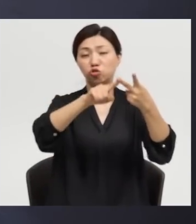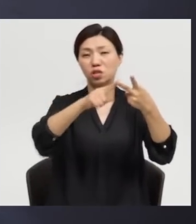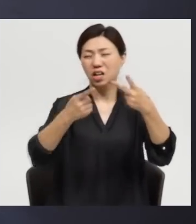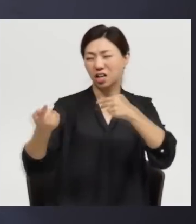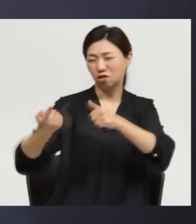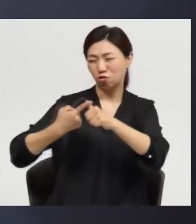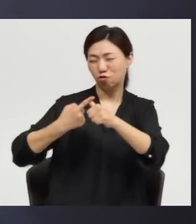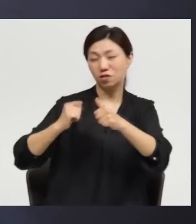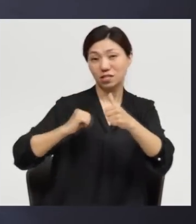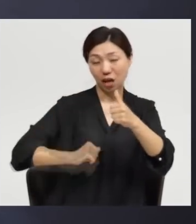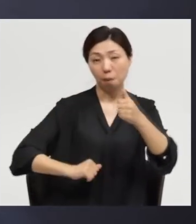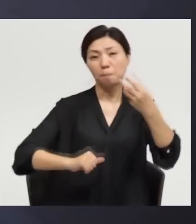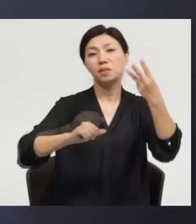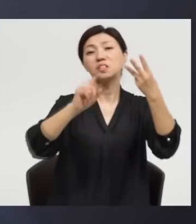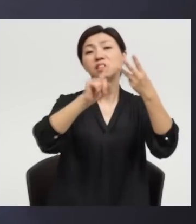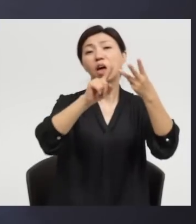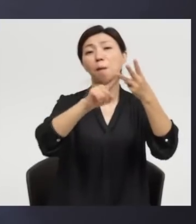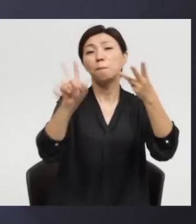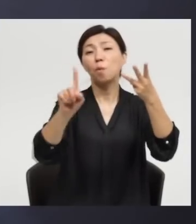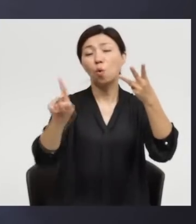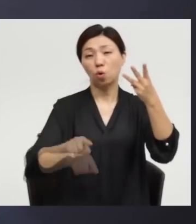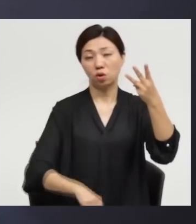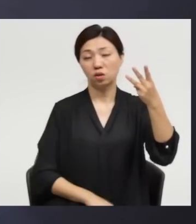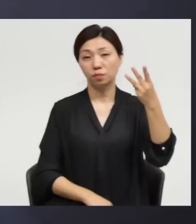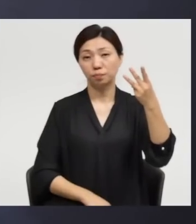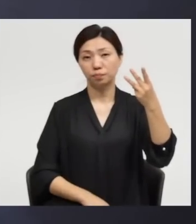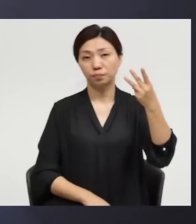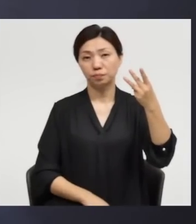욕을 얻어먹든지 세 번째는